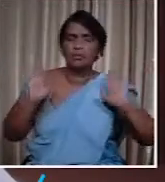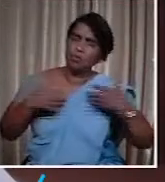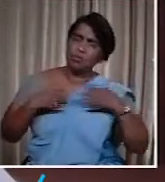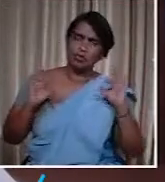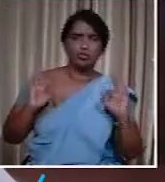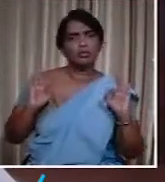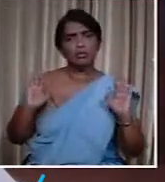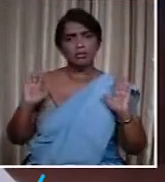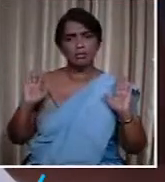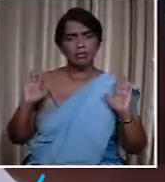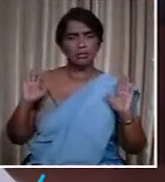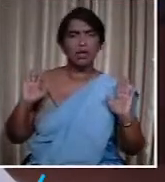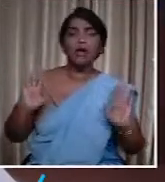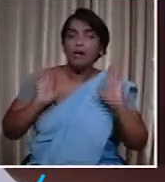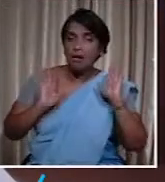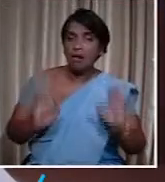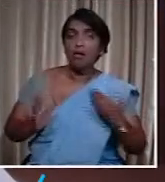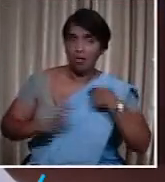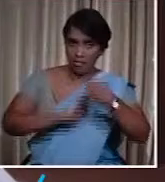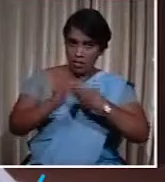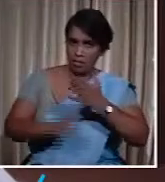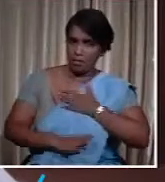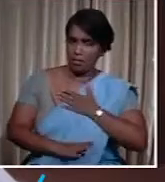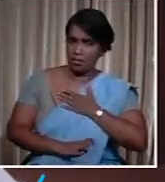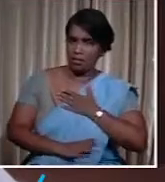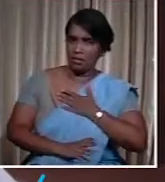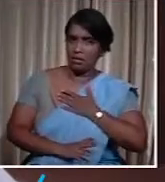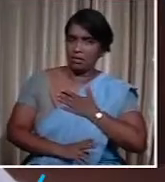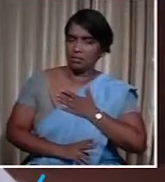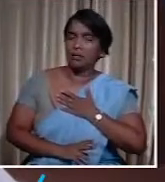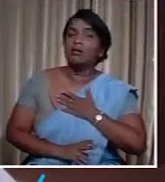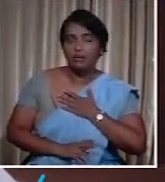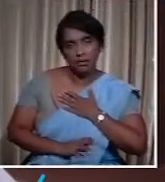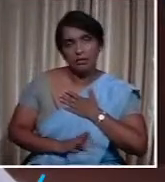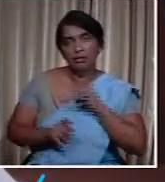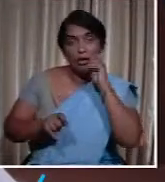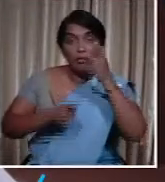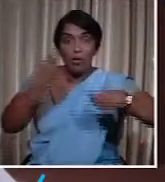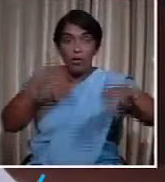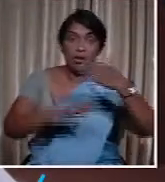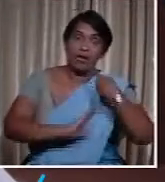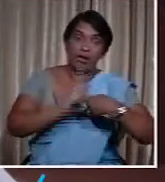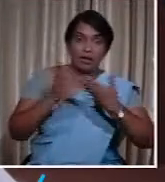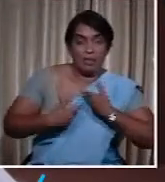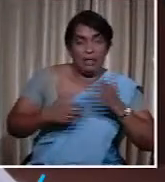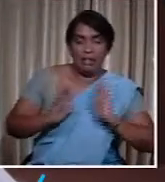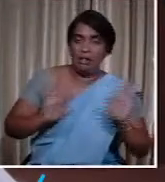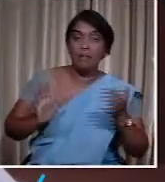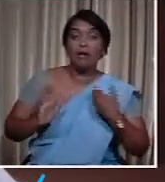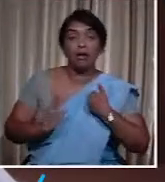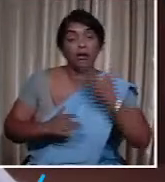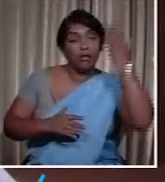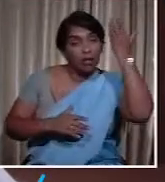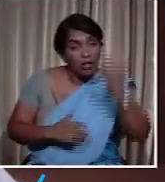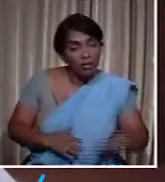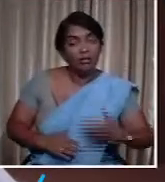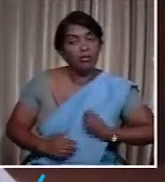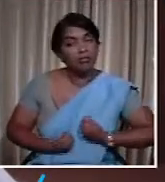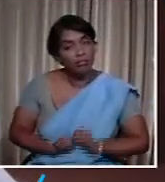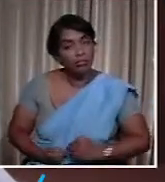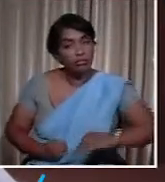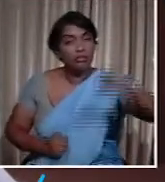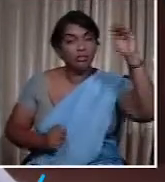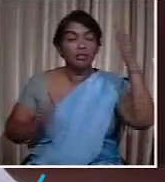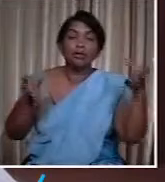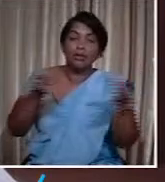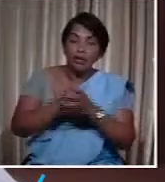ලැස්සි මොකද මේක අපේ රට ගොඩක් අය රට නොවුනට කරු කතා නැතුණි අපි මියදෙන අපේ සුරු